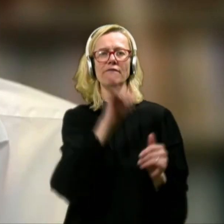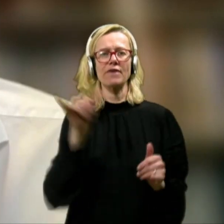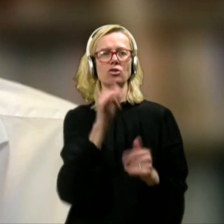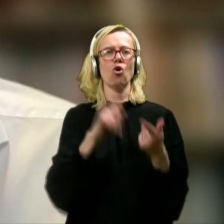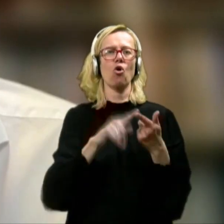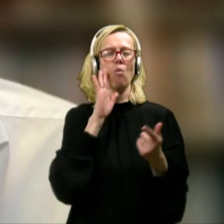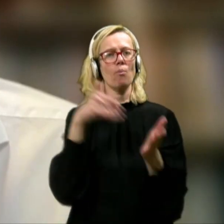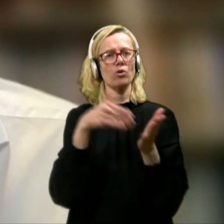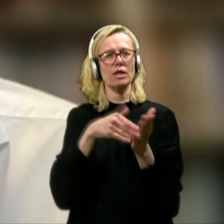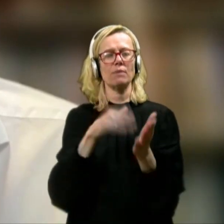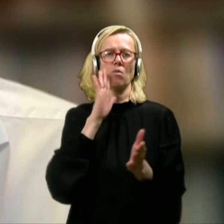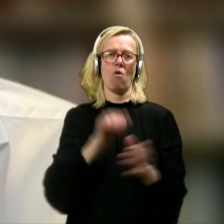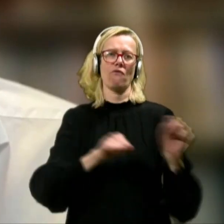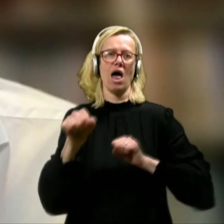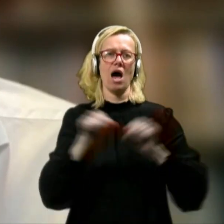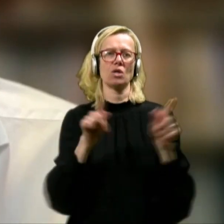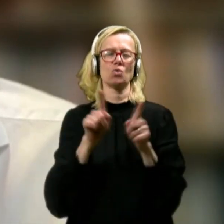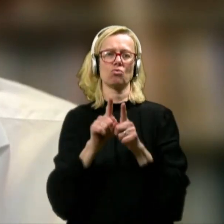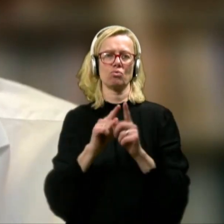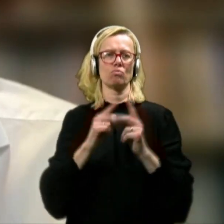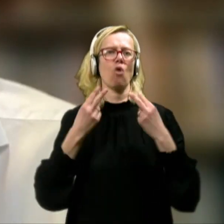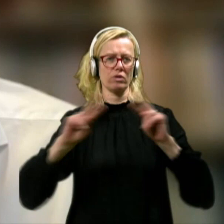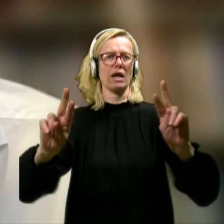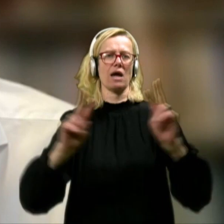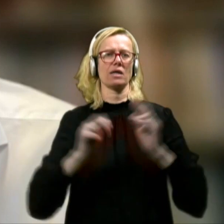bo potrebno, bo vlada tudi odreagirala.